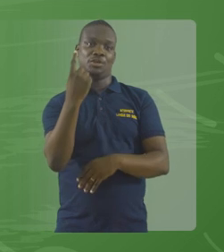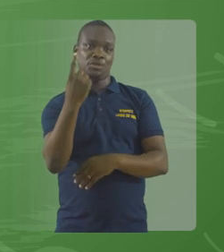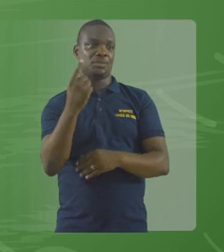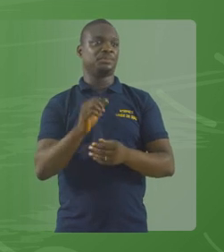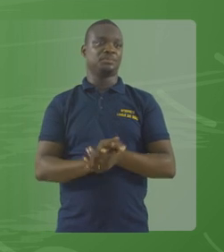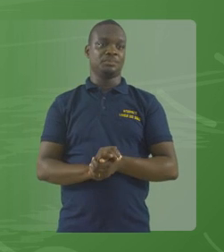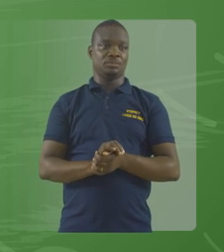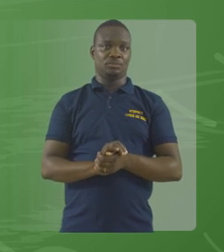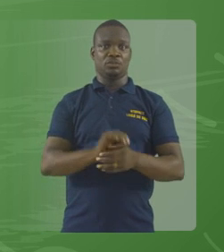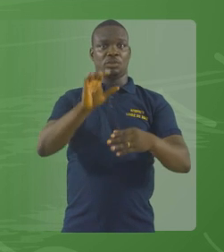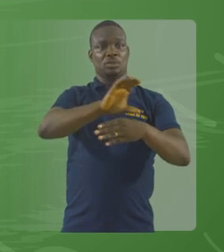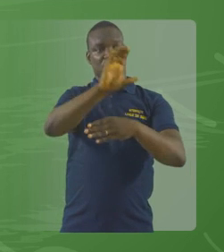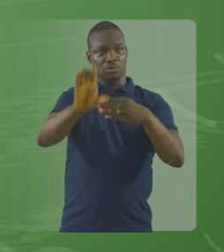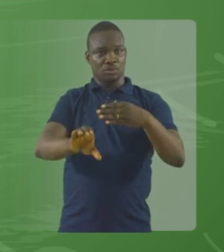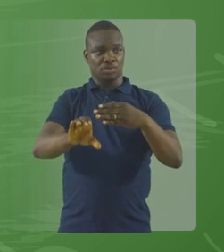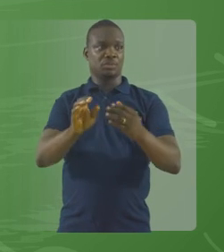donc,